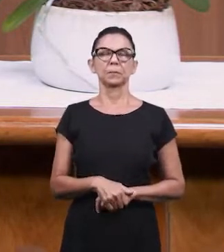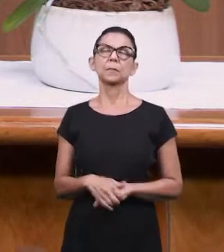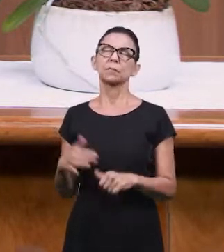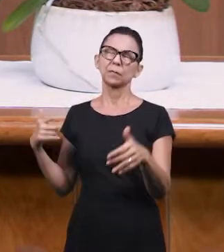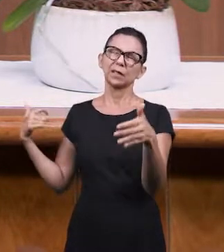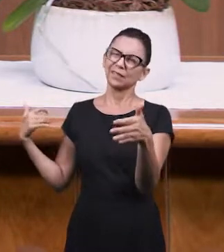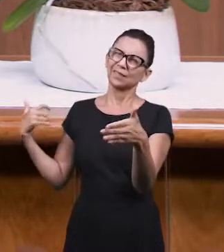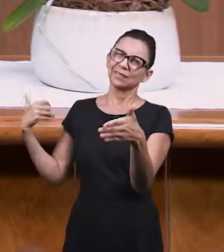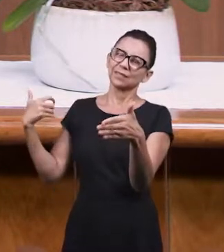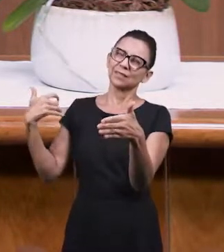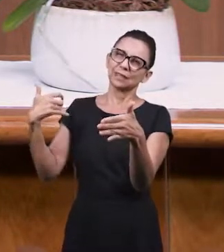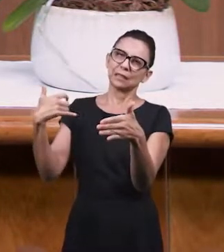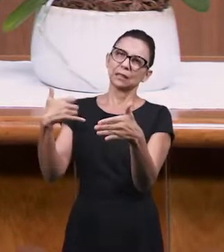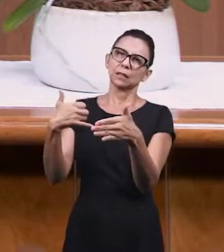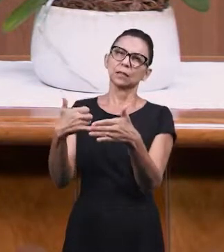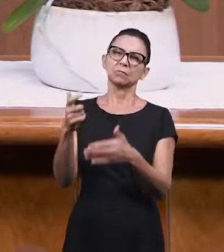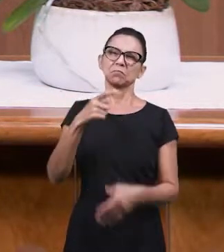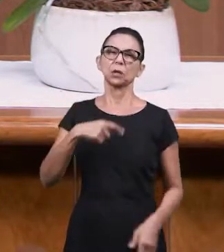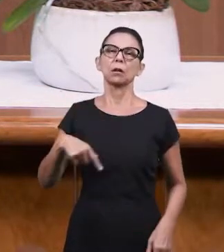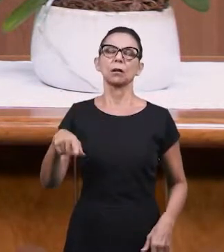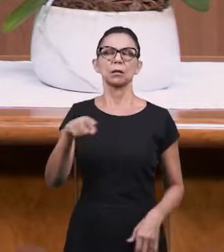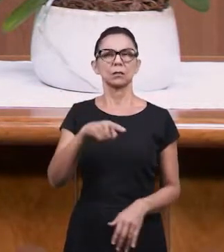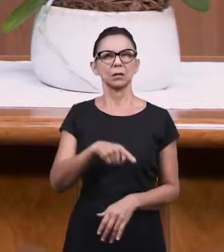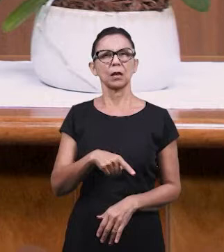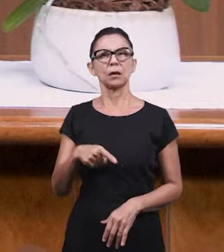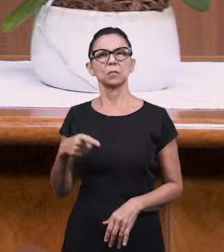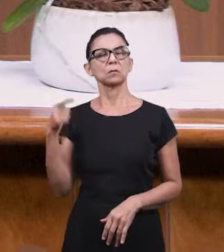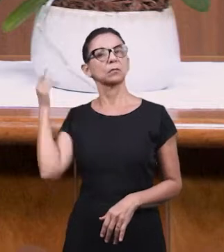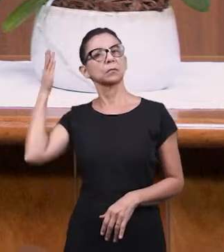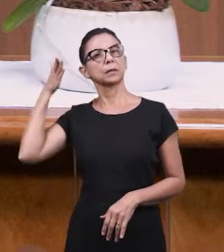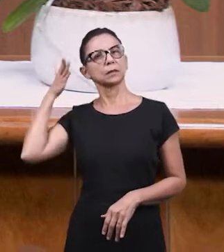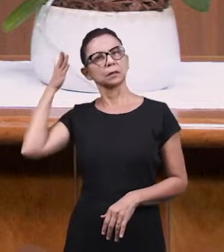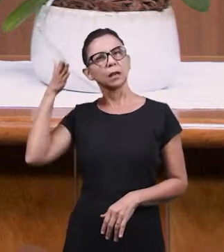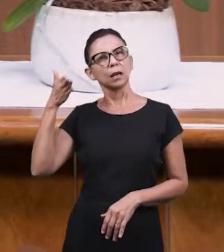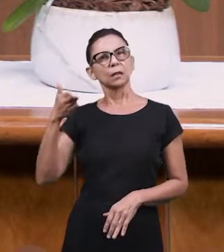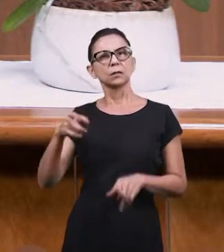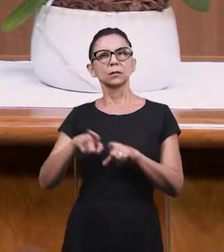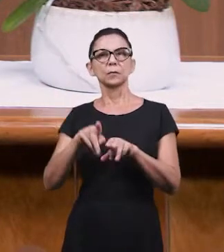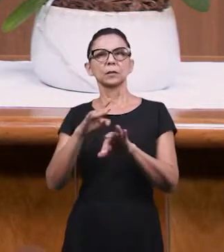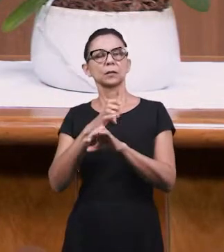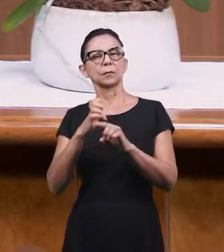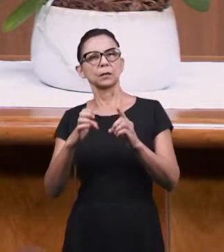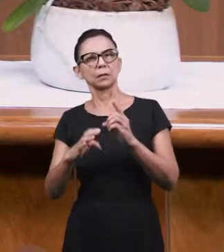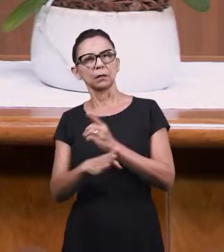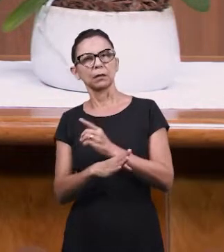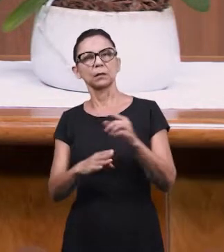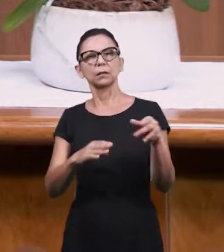Nous parlons ces derniers moments pendant nos séminaires, nos écoles bibliques,